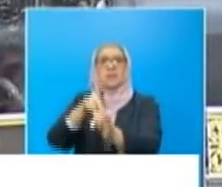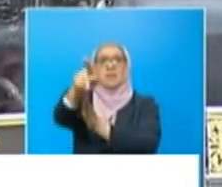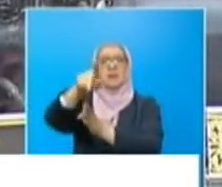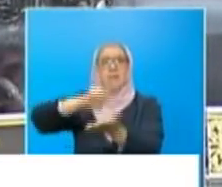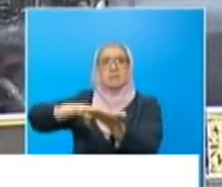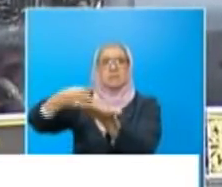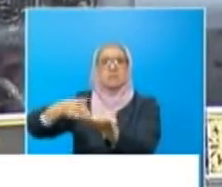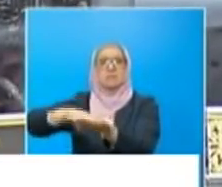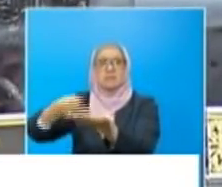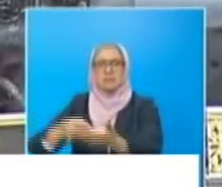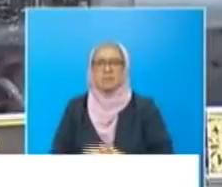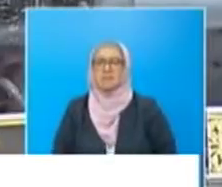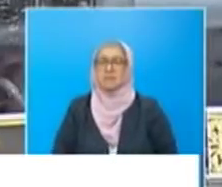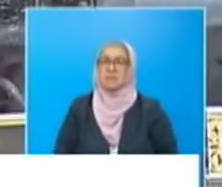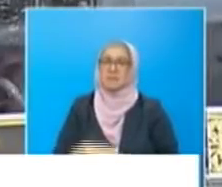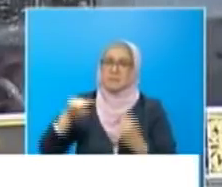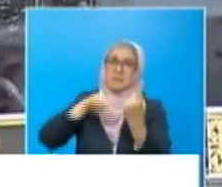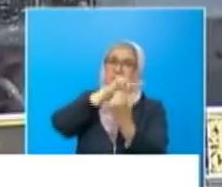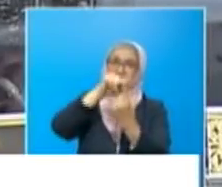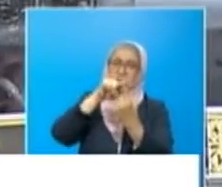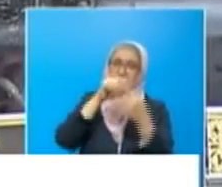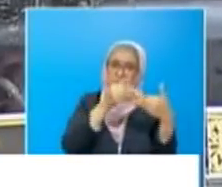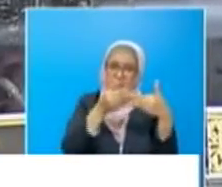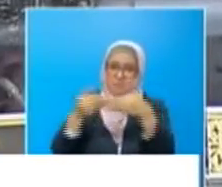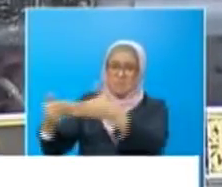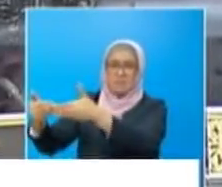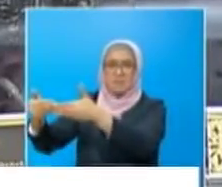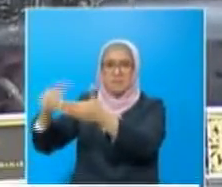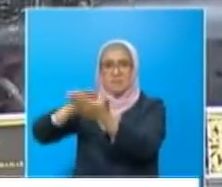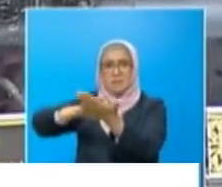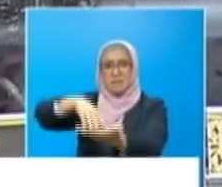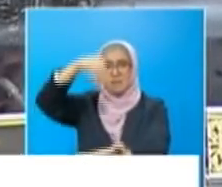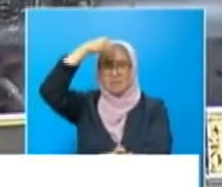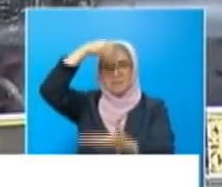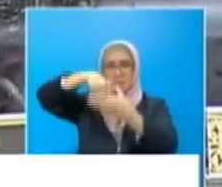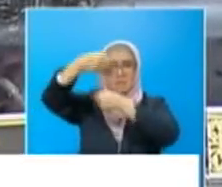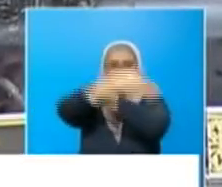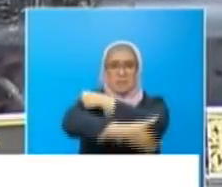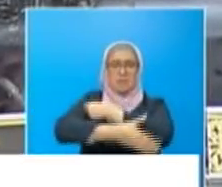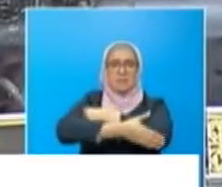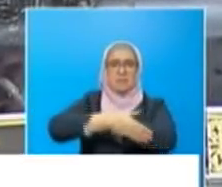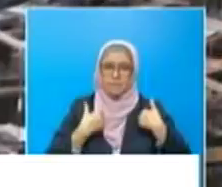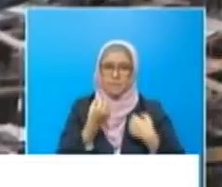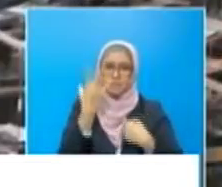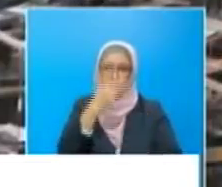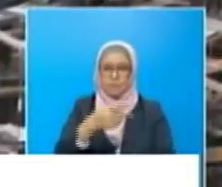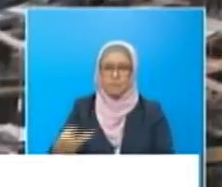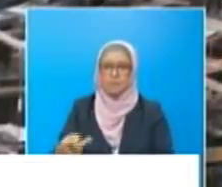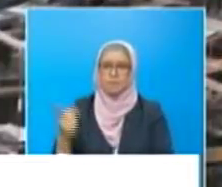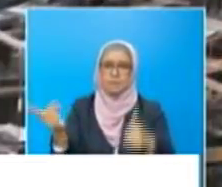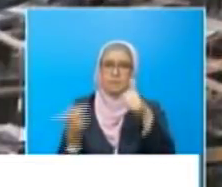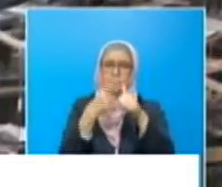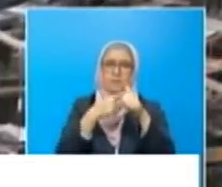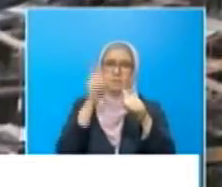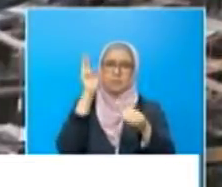dengan mana-mana parti politik untuk manfaat rakyat jelata. Tetapi kerjasama ini adalah berdasarkan kepada